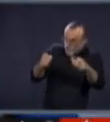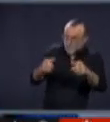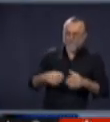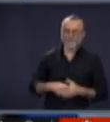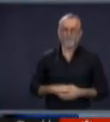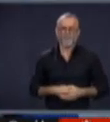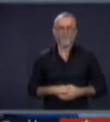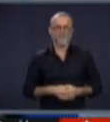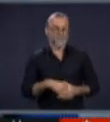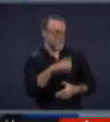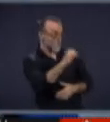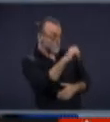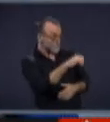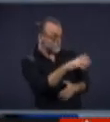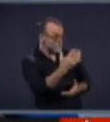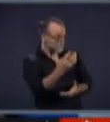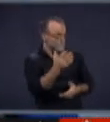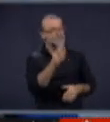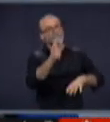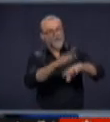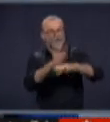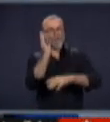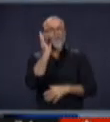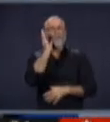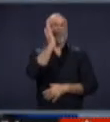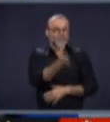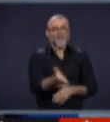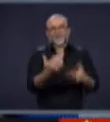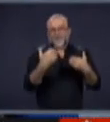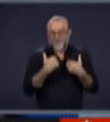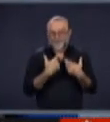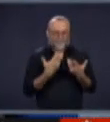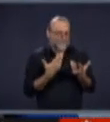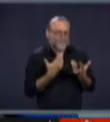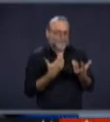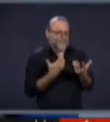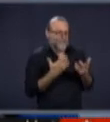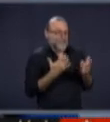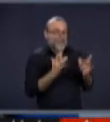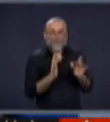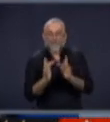contrôlée. Non, c'est sûr qu'il y aura d'autres cas,